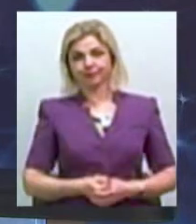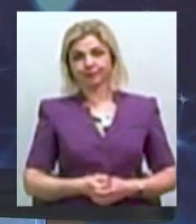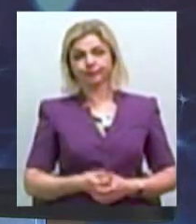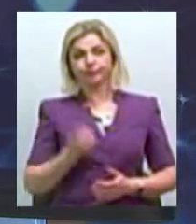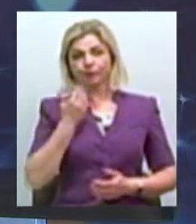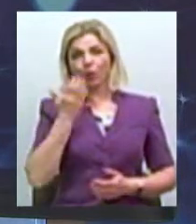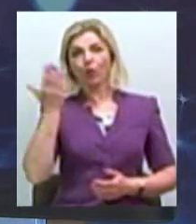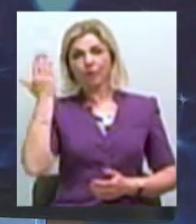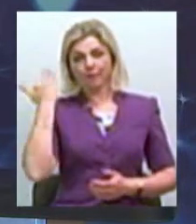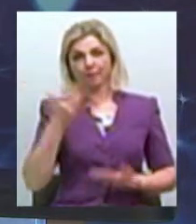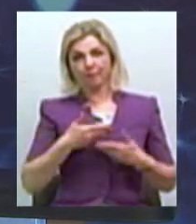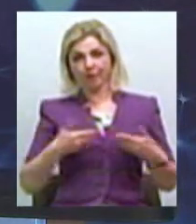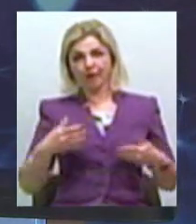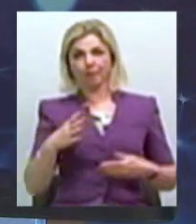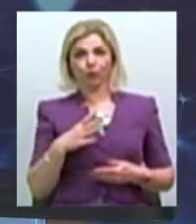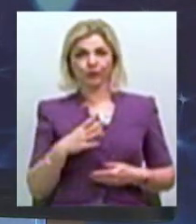колись ми були,